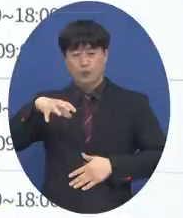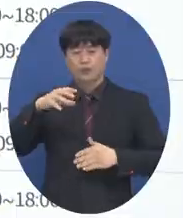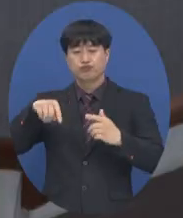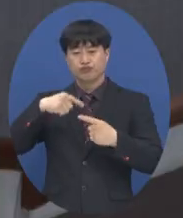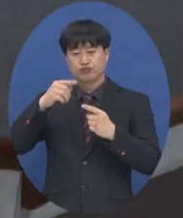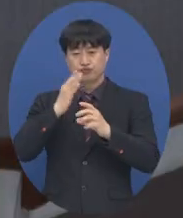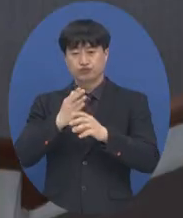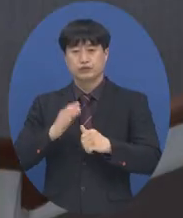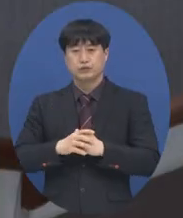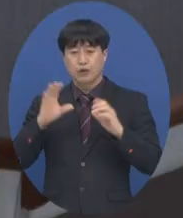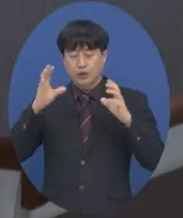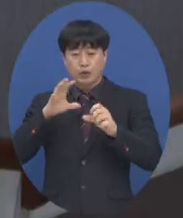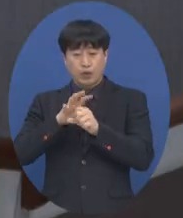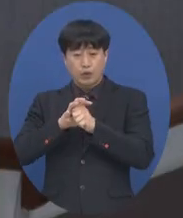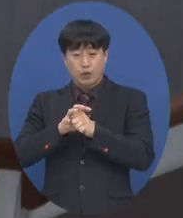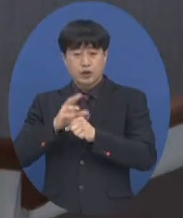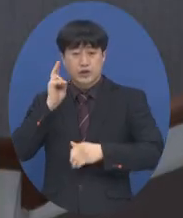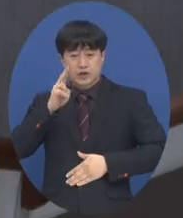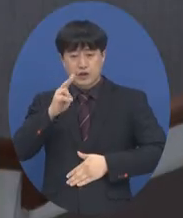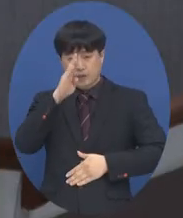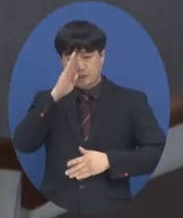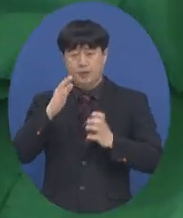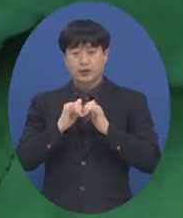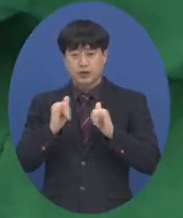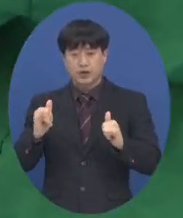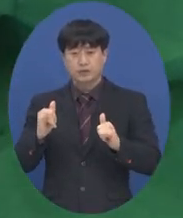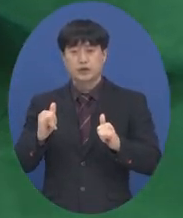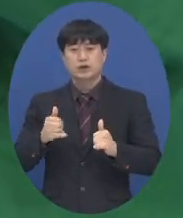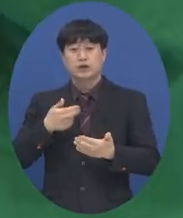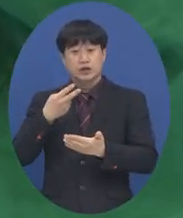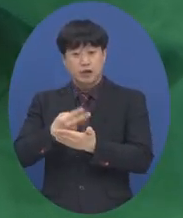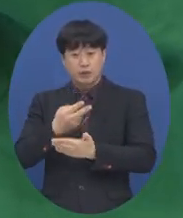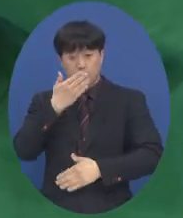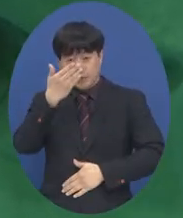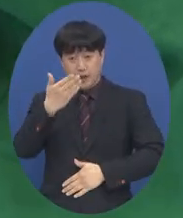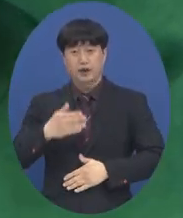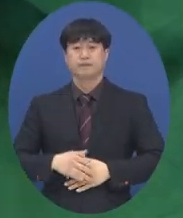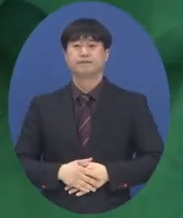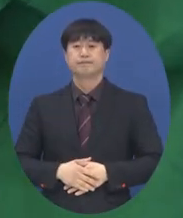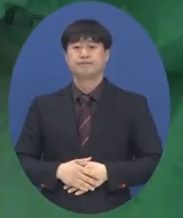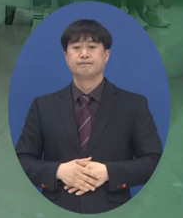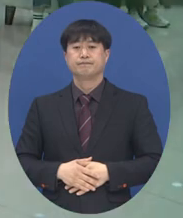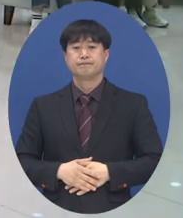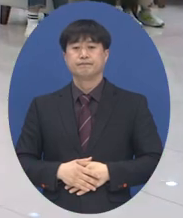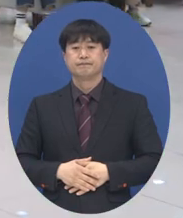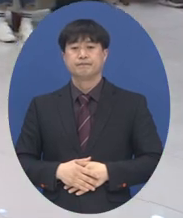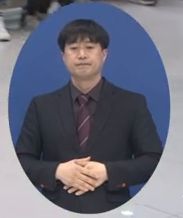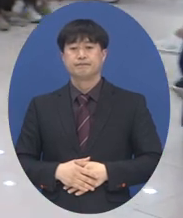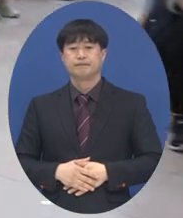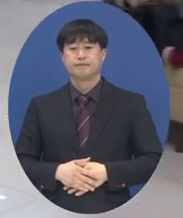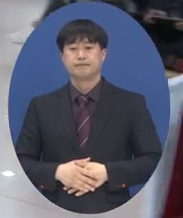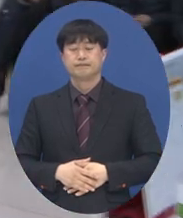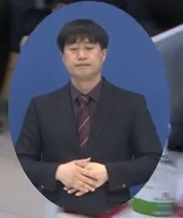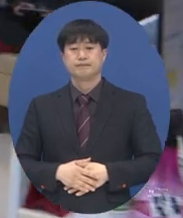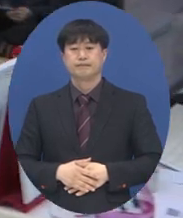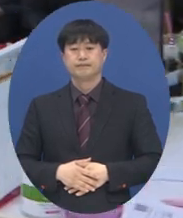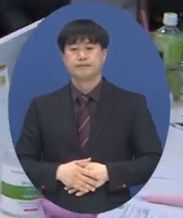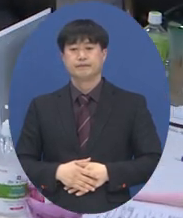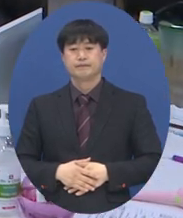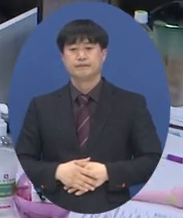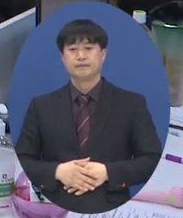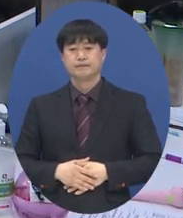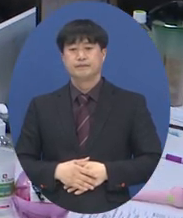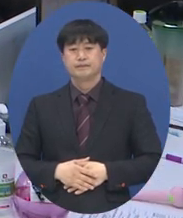중. 어린 코로나 중증 환자의 경우 입원 치료가 가능한 병원입니다. 경기지TV 최지연입니다.